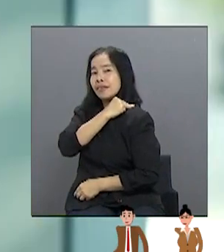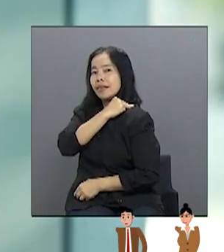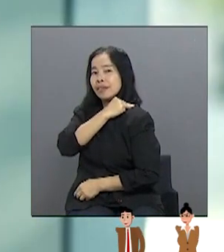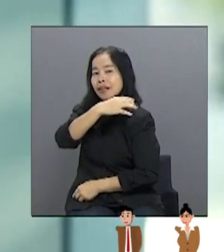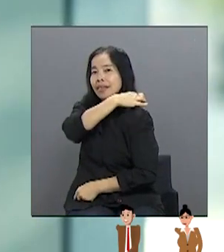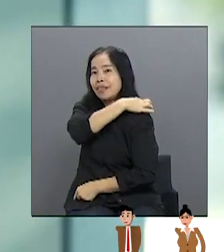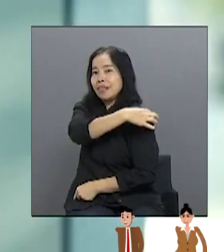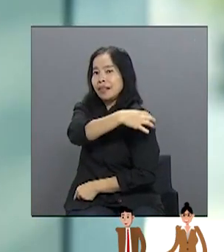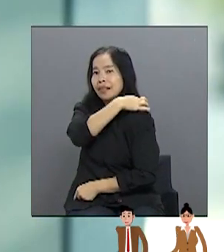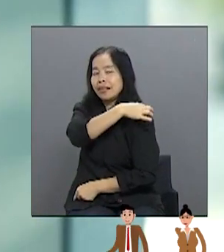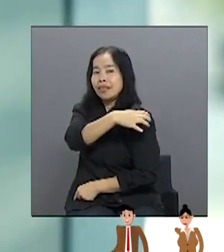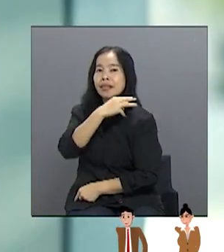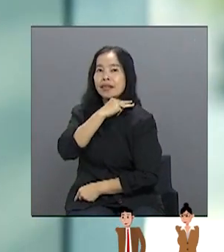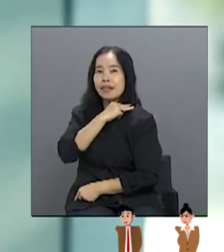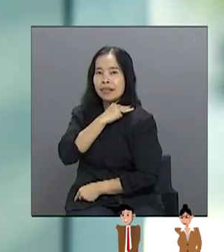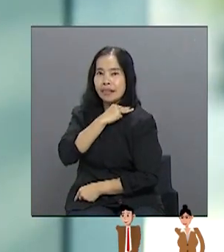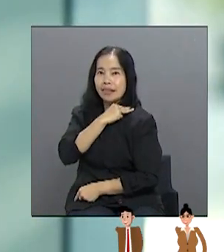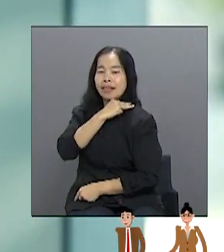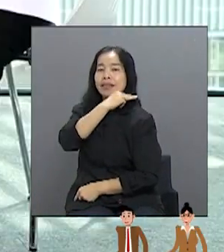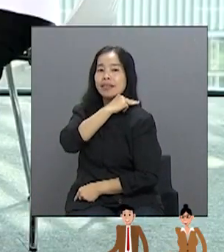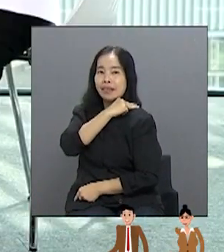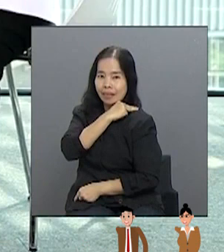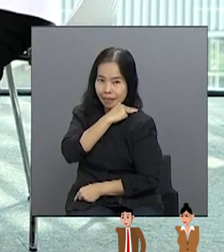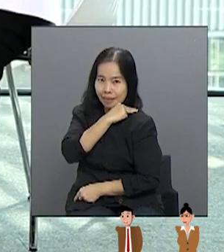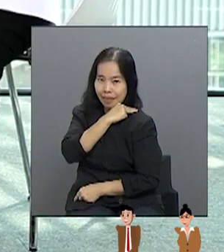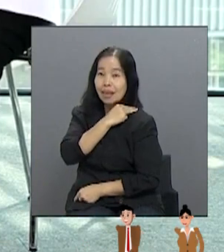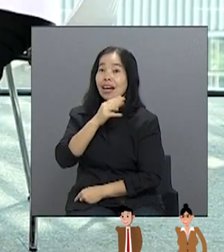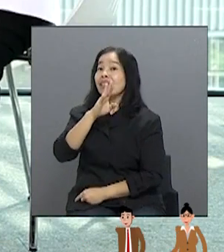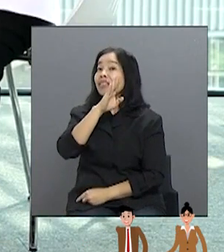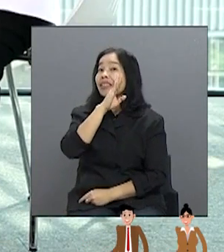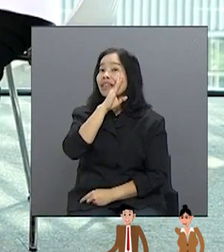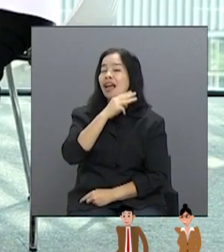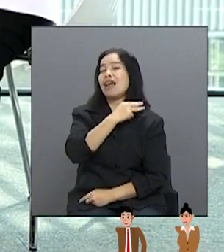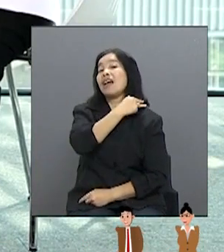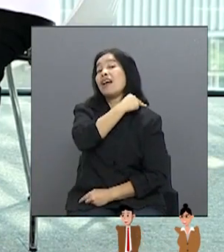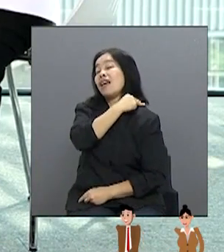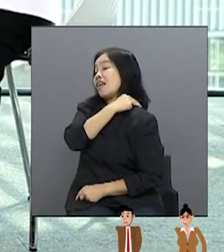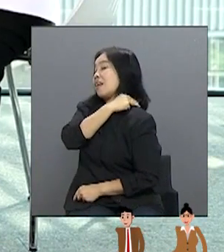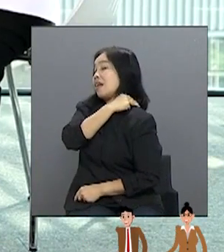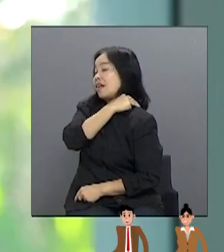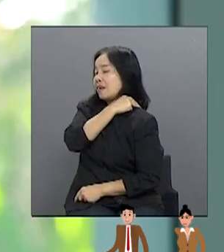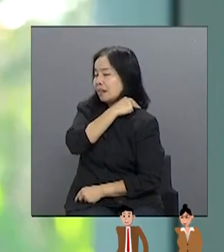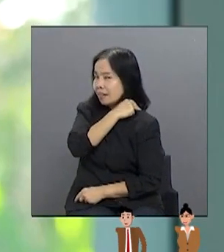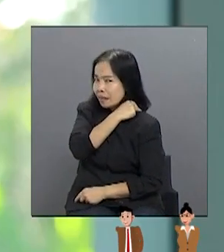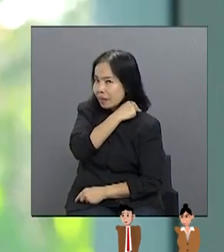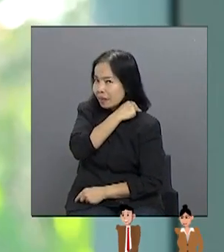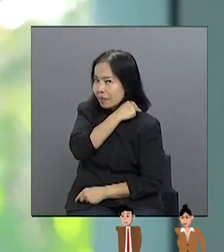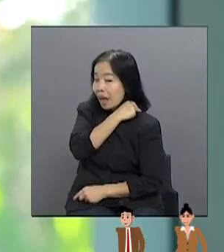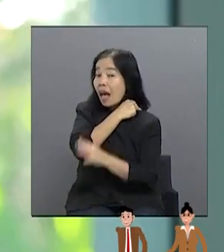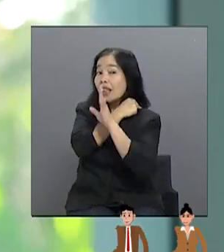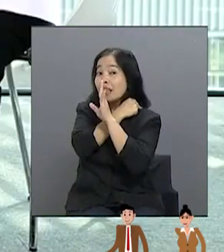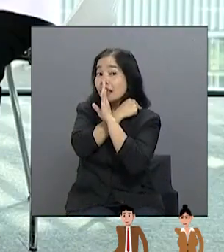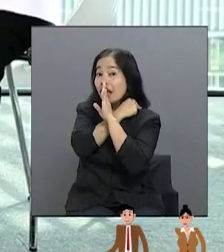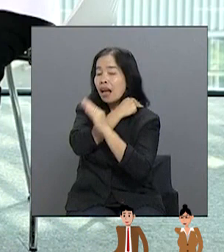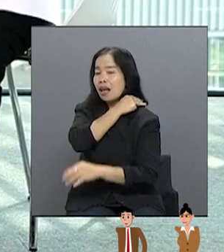ชมทางบ้านเนาะนะสาธิตการกดจุดกับเราด้วยเอาข้างที่ถนัดก่อน ค่ะกดลงไปนะคะปกติแล้วก